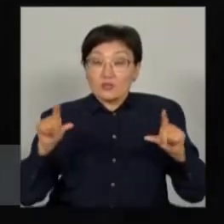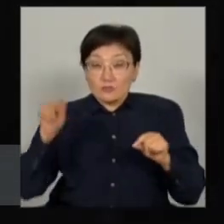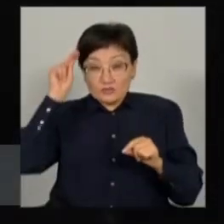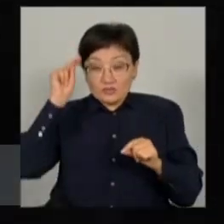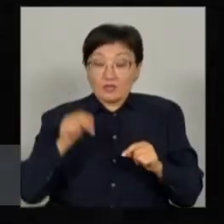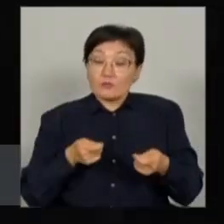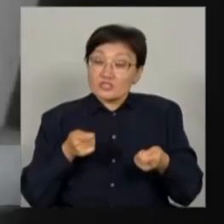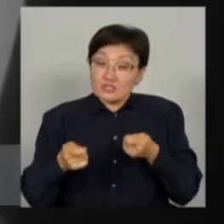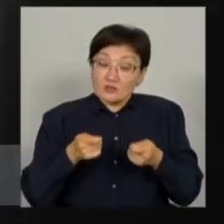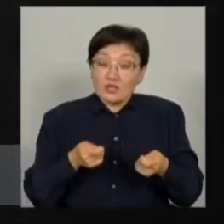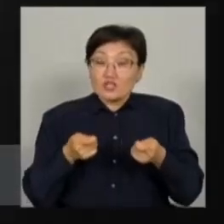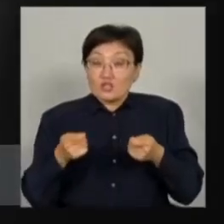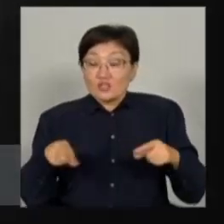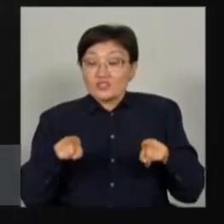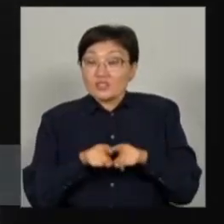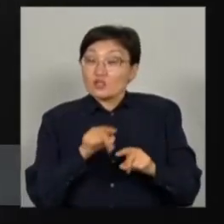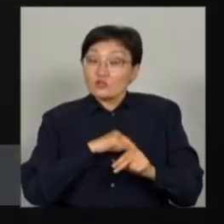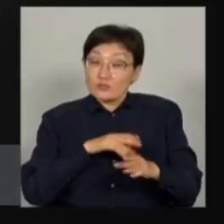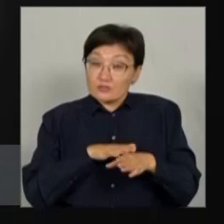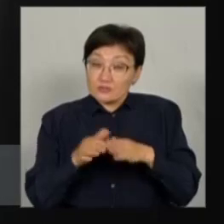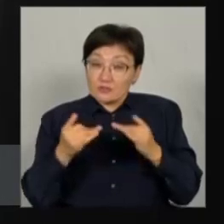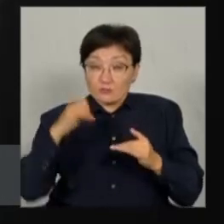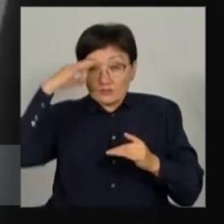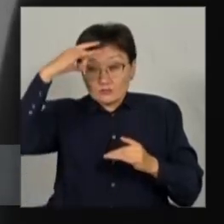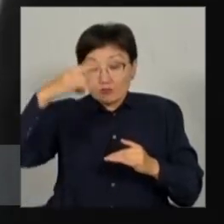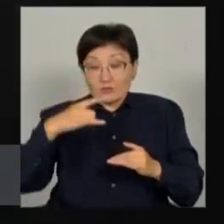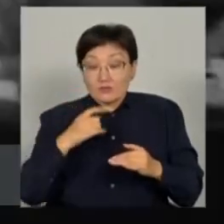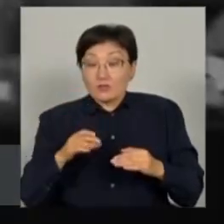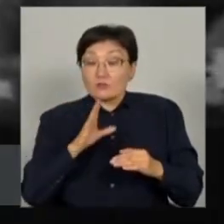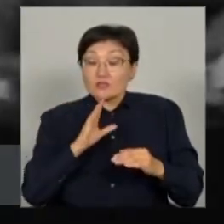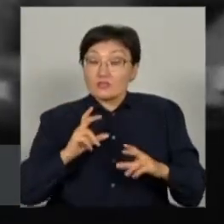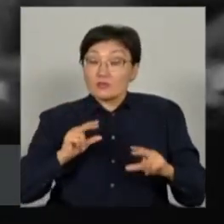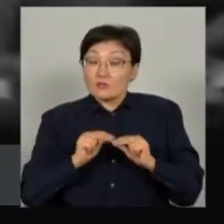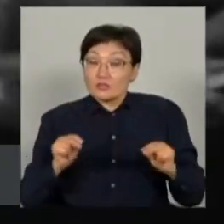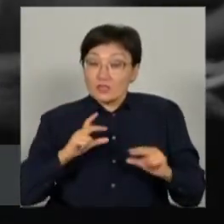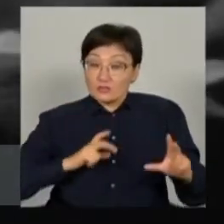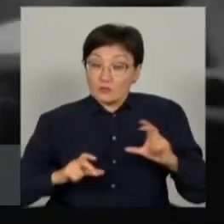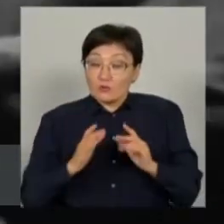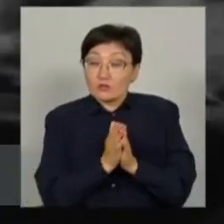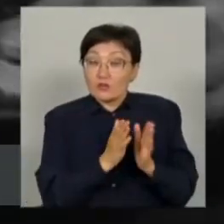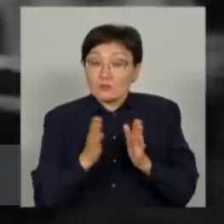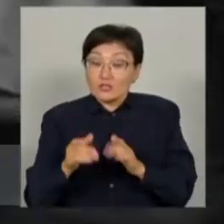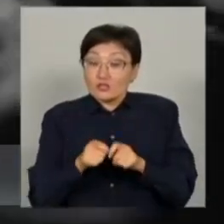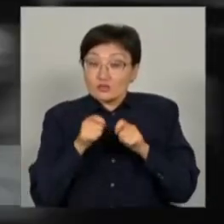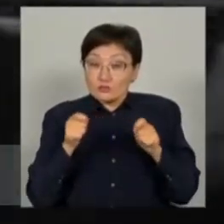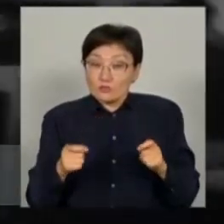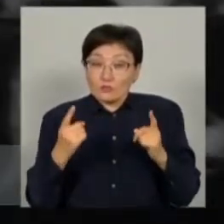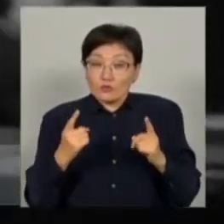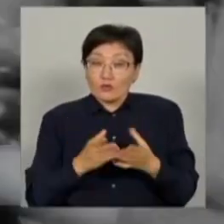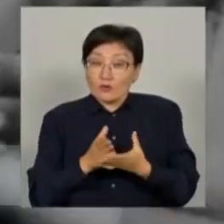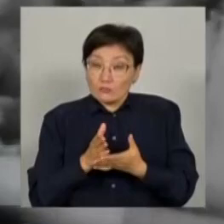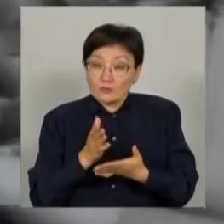мекемелерінде меңгеруші жетекші болып қызмет еткен. Қазіргі Қазақ ұлттық қыздар педагогикалық университетінің кітапханасын ұйымдастыруда зор еңбек